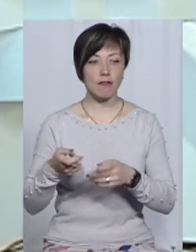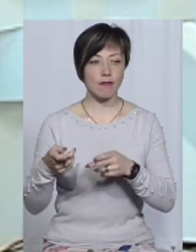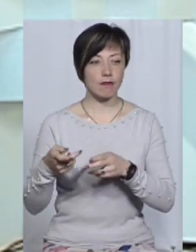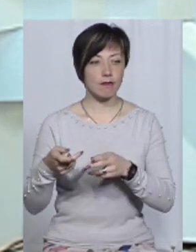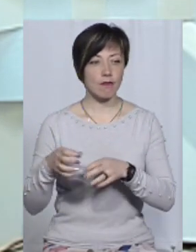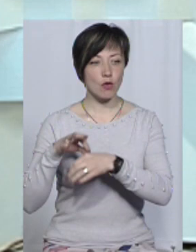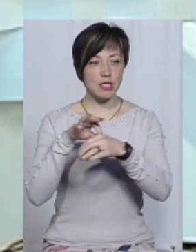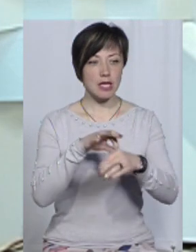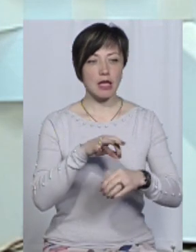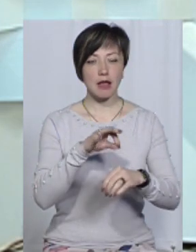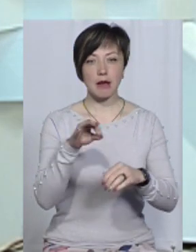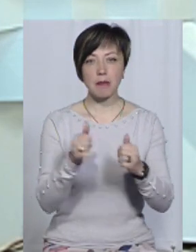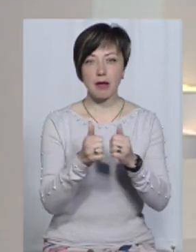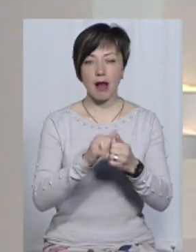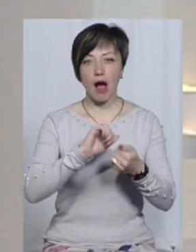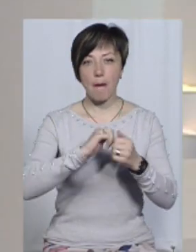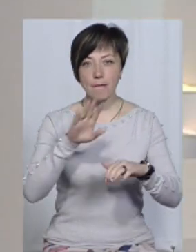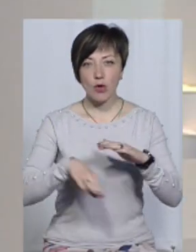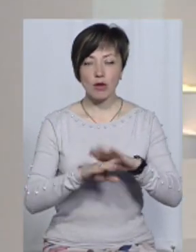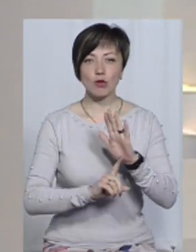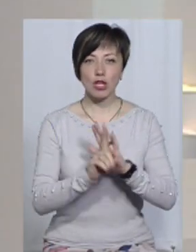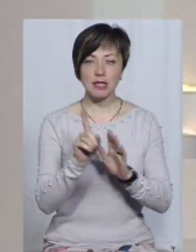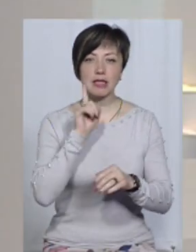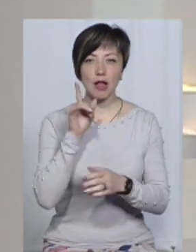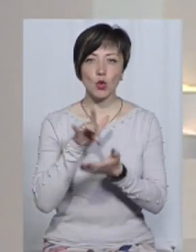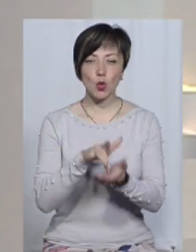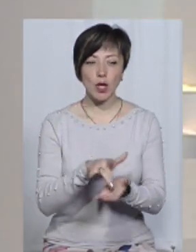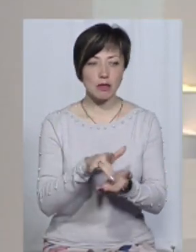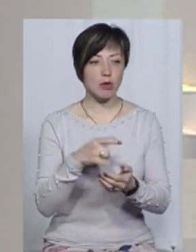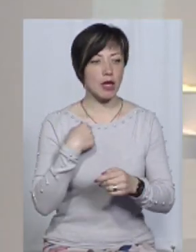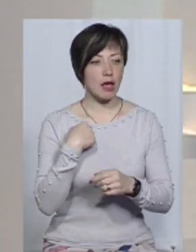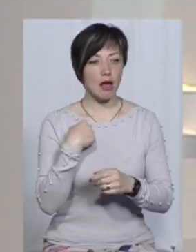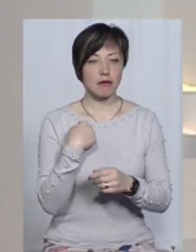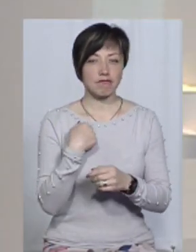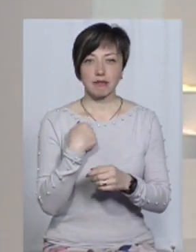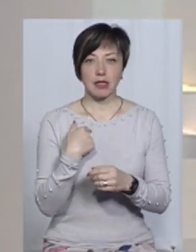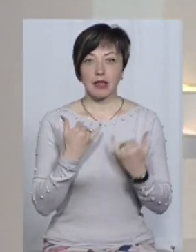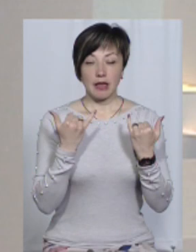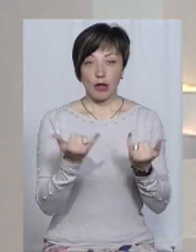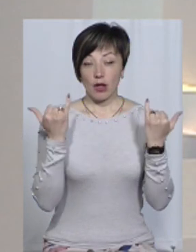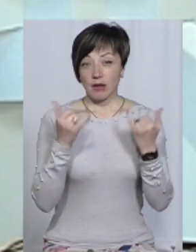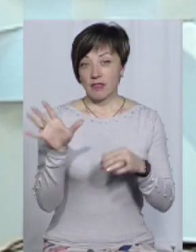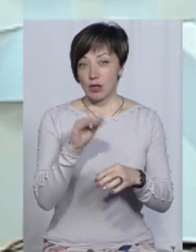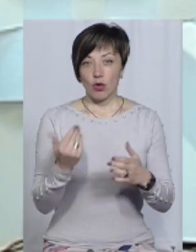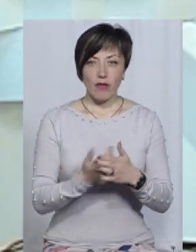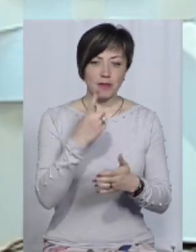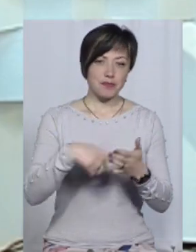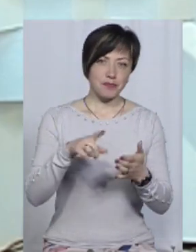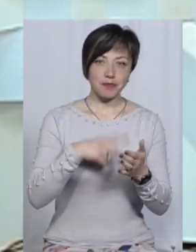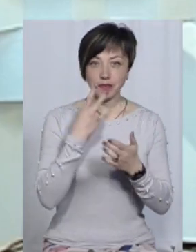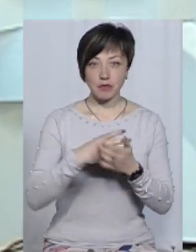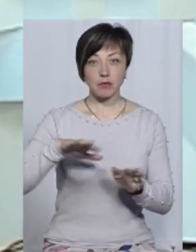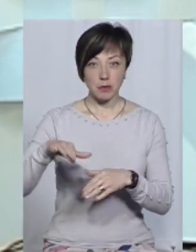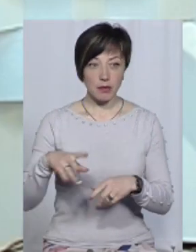возили під Кам'янець-Подільський, там, де ці початки були, все. Якось я тоді дуже, ну, це для всіх було нове, з недовірою дивилися,